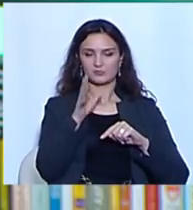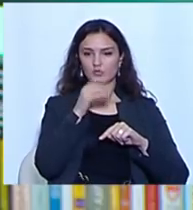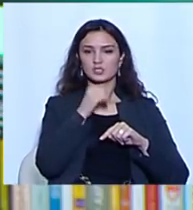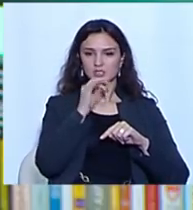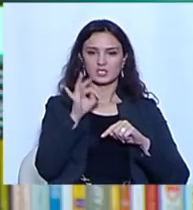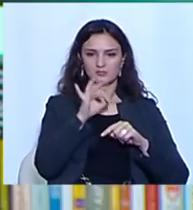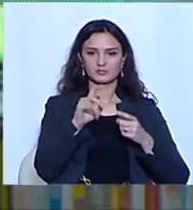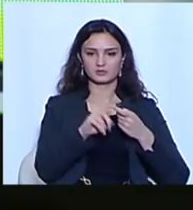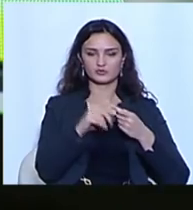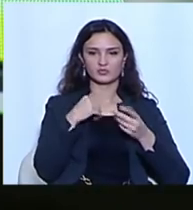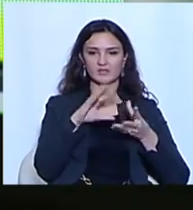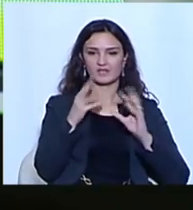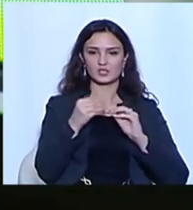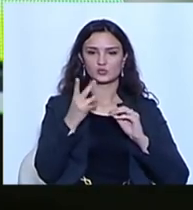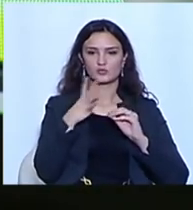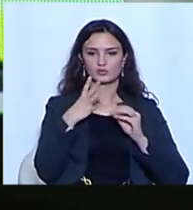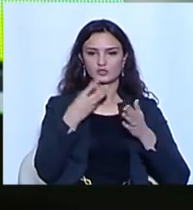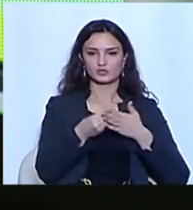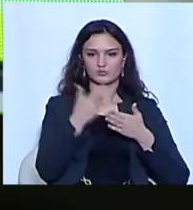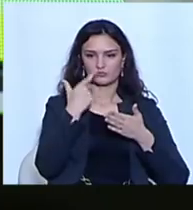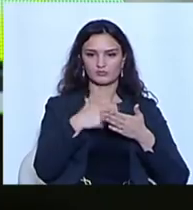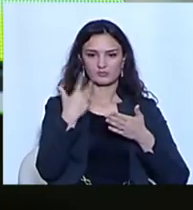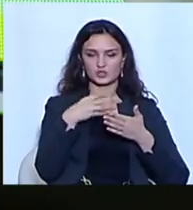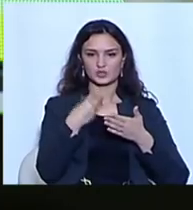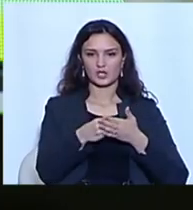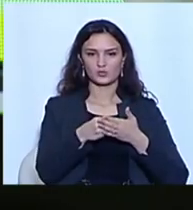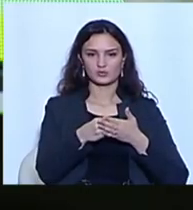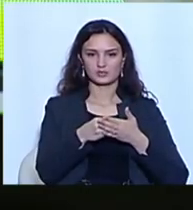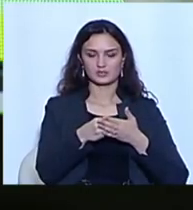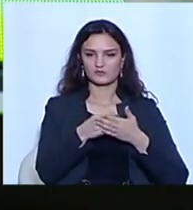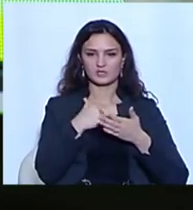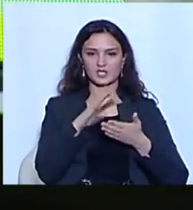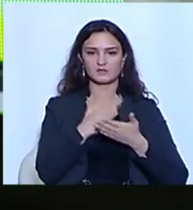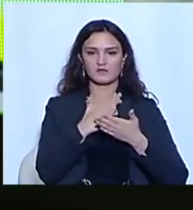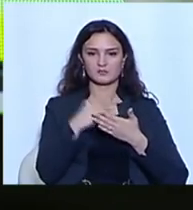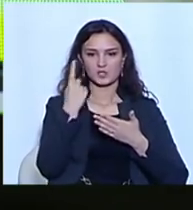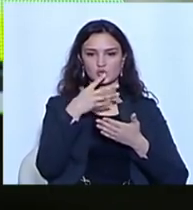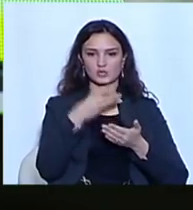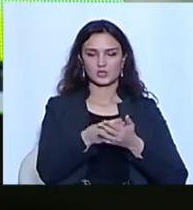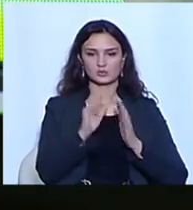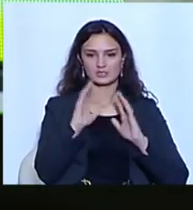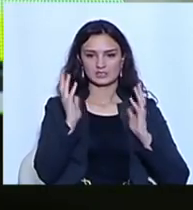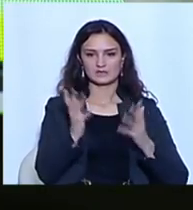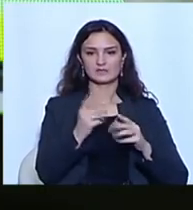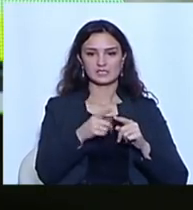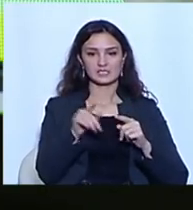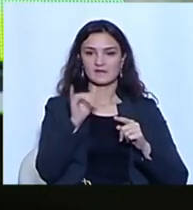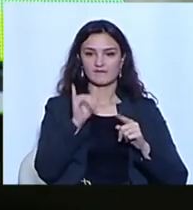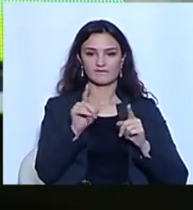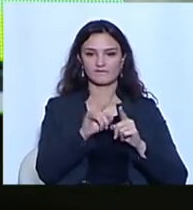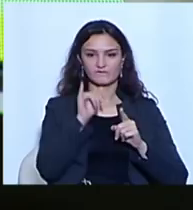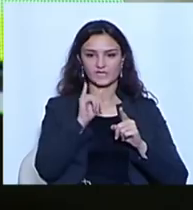ბუზრდილებსაც ეხებათ ეს. ჩვენ ყველას უნდა გქონდეს ჩვენი პერსონალური სივრცე. ჩვენ არა გვაქვს პერსონალური სივრცე. და ესე ვერ